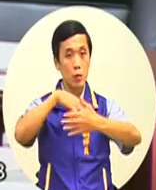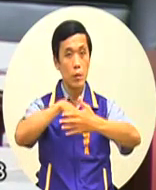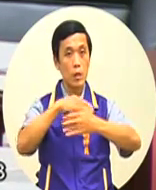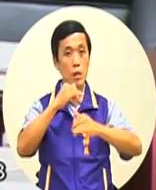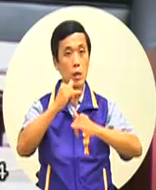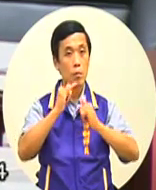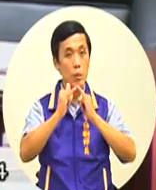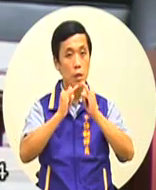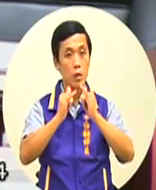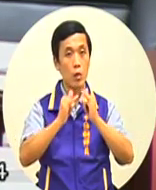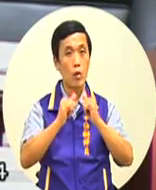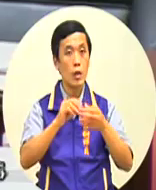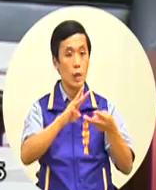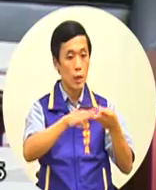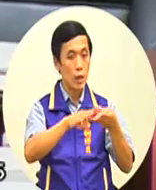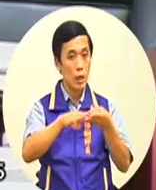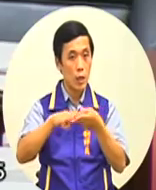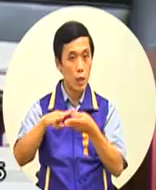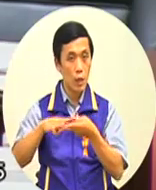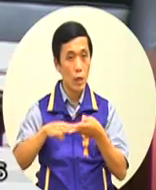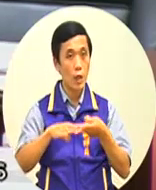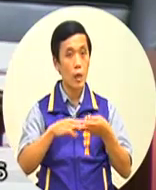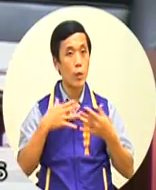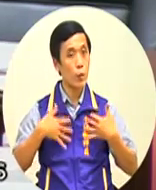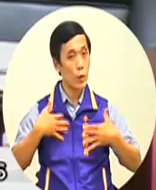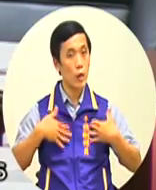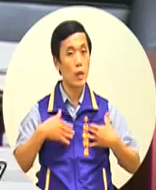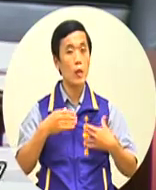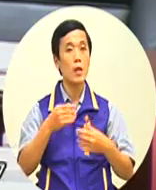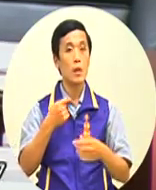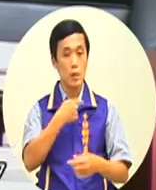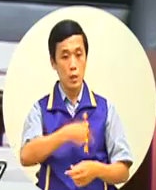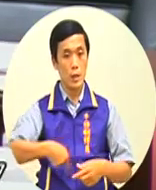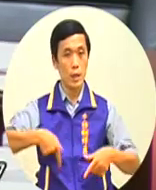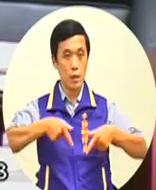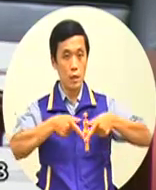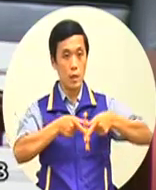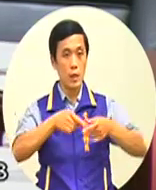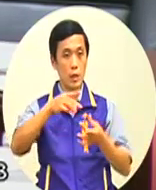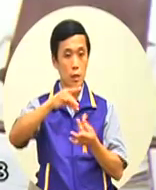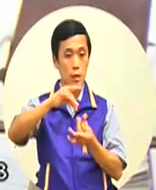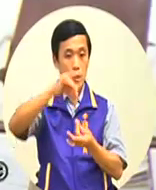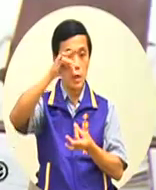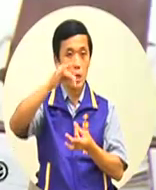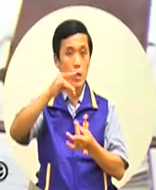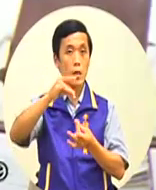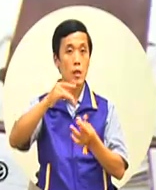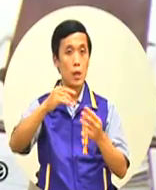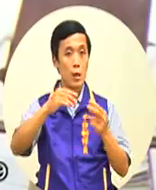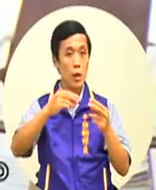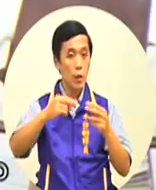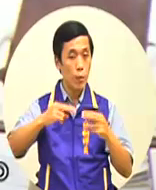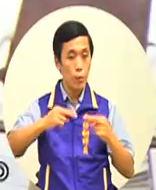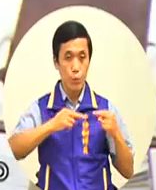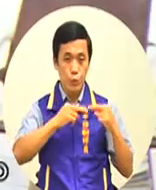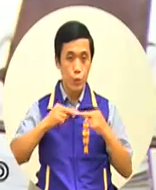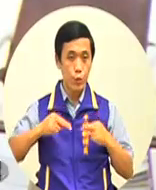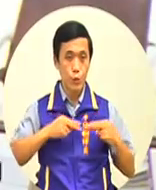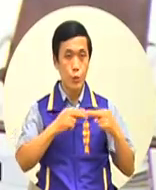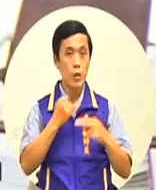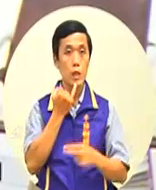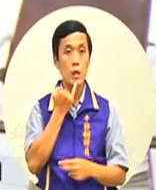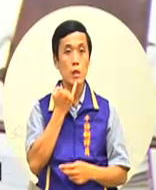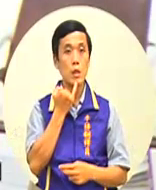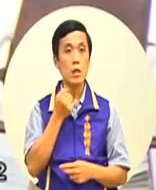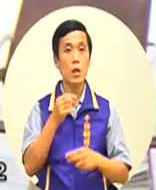园之乐，也兼具身心灵有疗愈的效果对食安让这